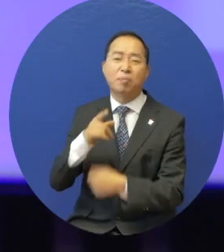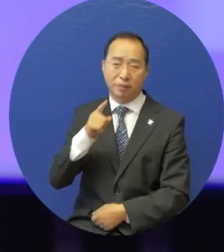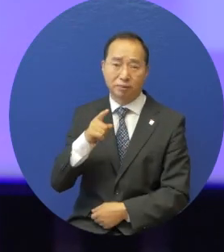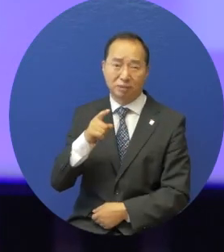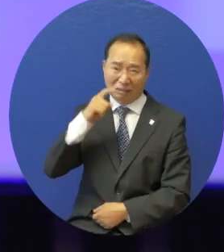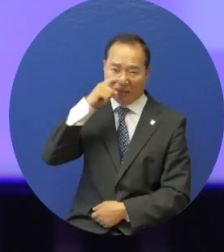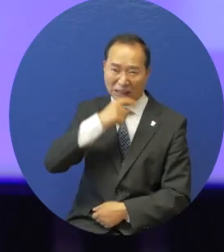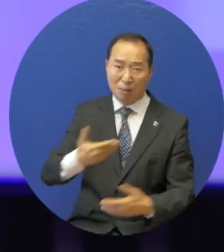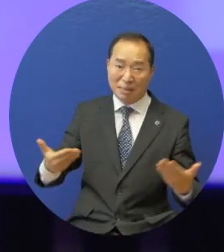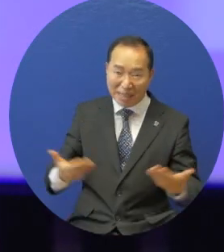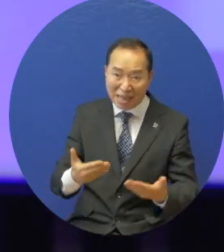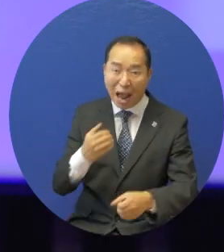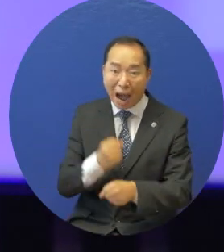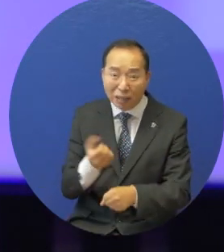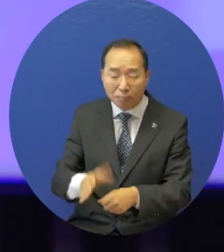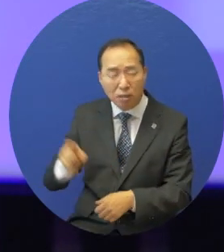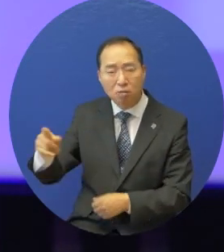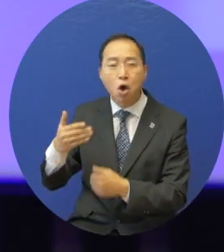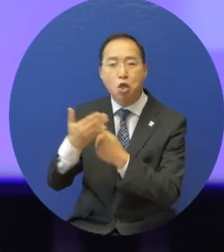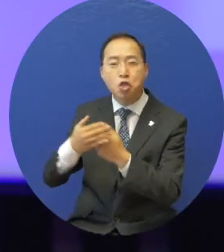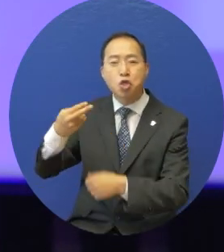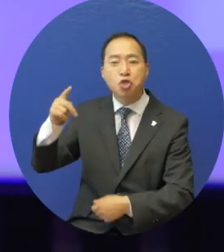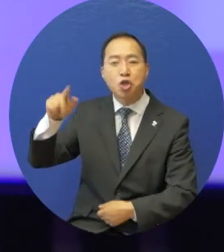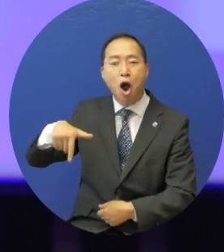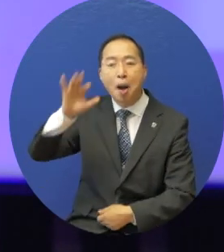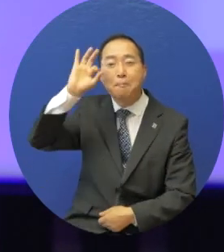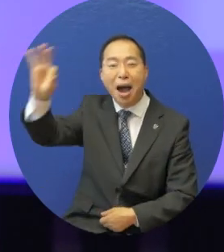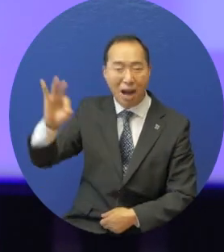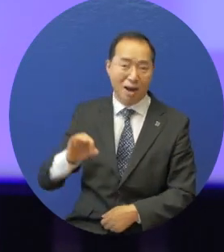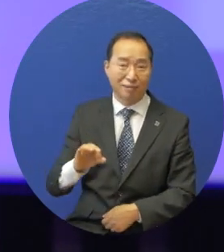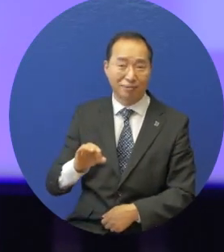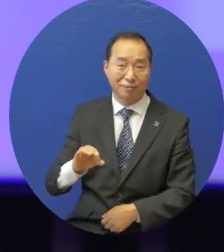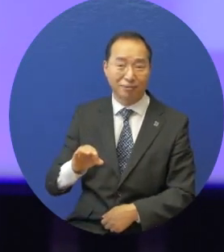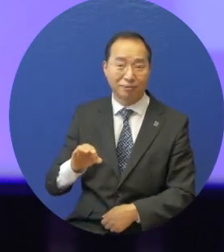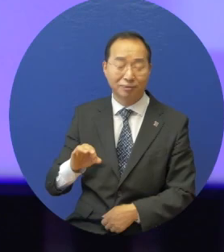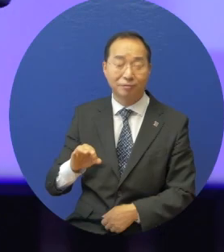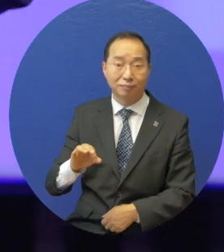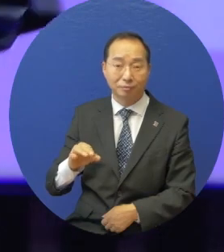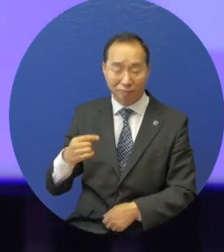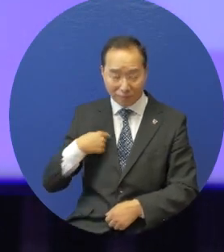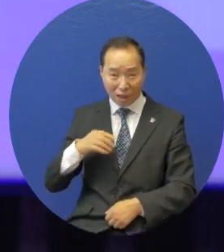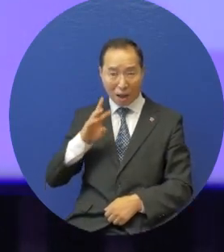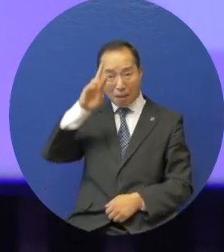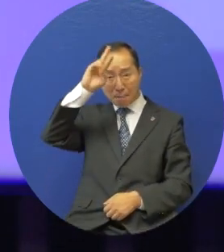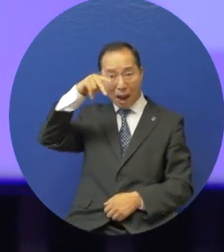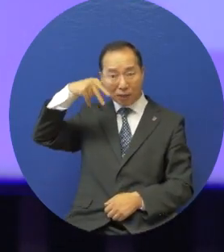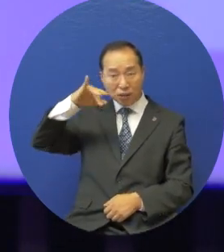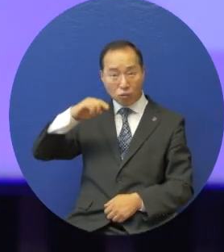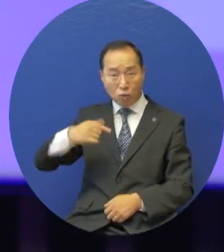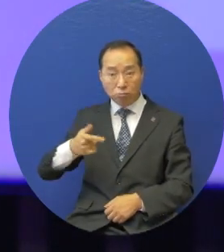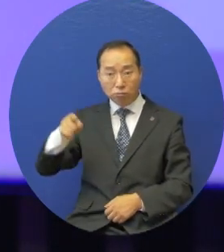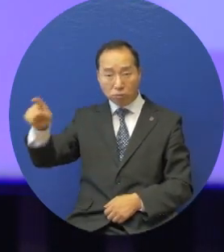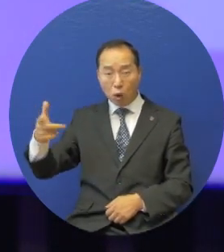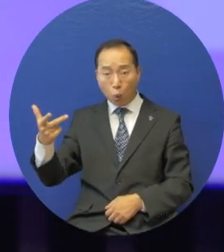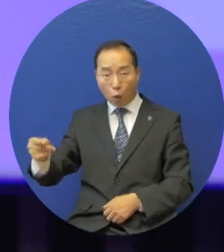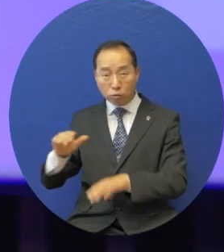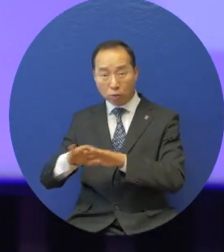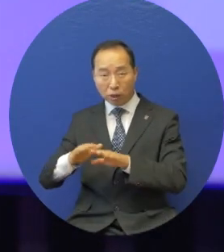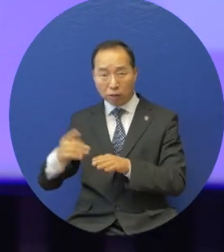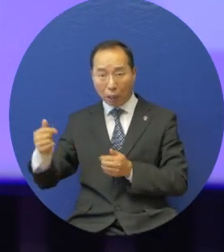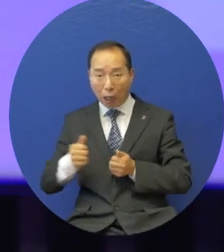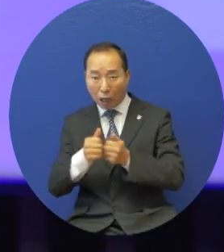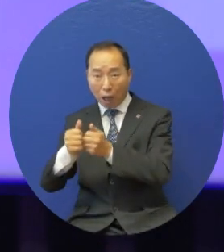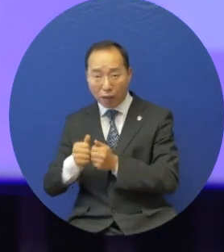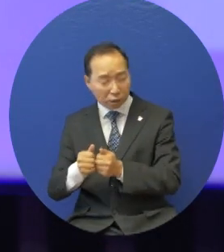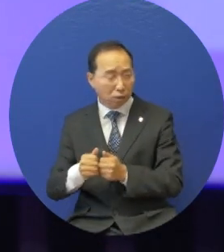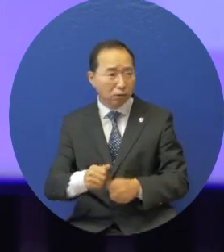굉장히 지저분한 일을 하고 있지만 그가 갖고 있는 덕을 한번 보아라. 내가 예덕 선생하고 어울리니까 제자들이 막 비판을 해요. 아우 저분하고